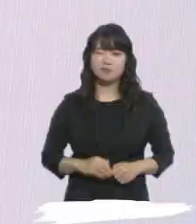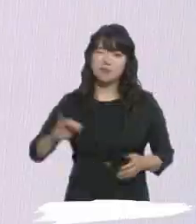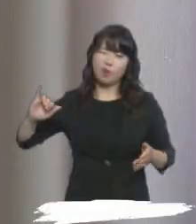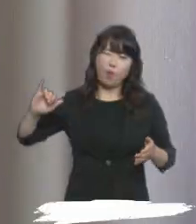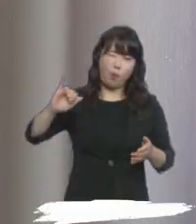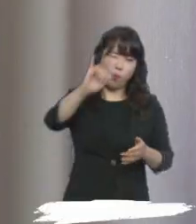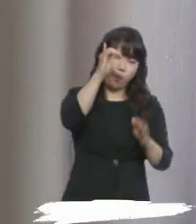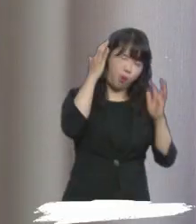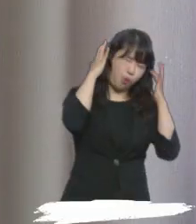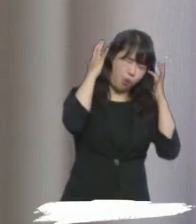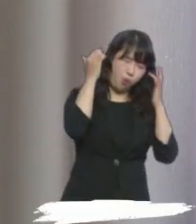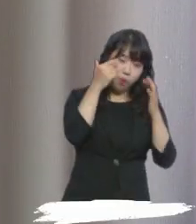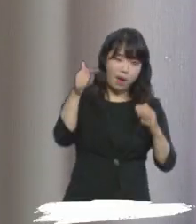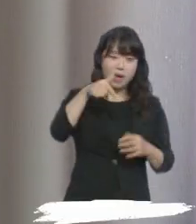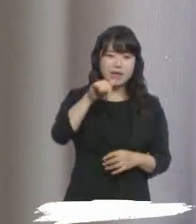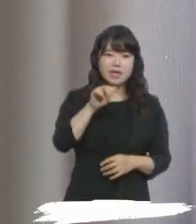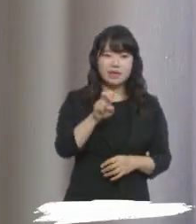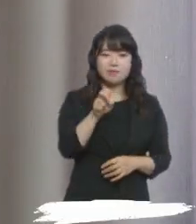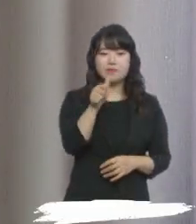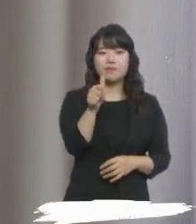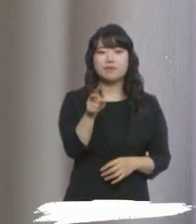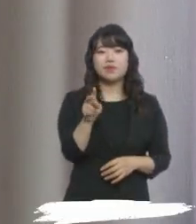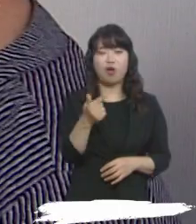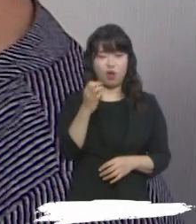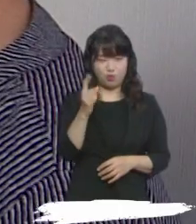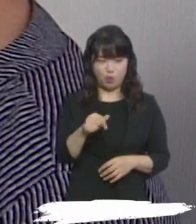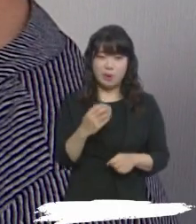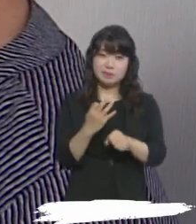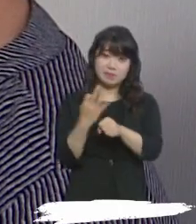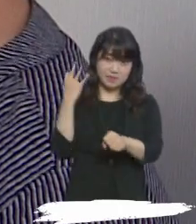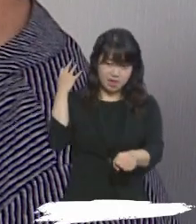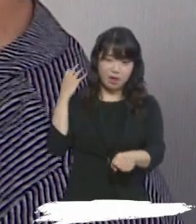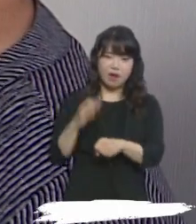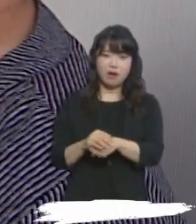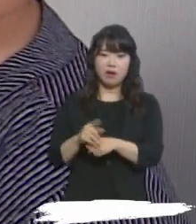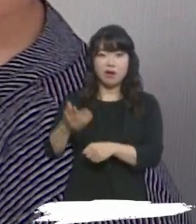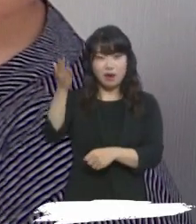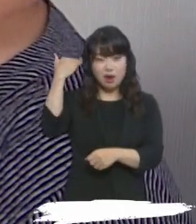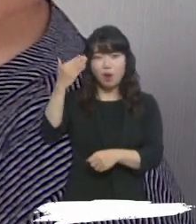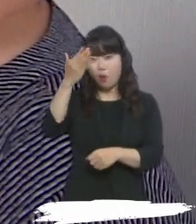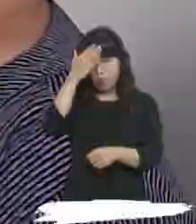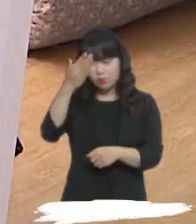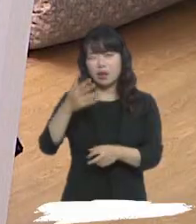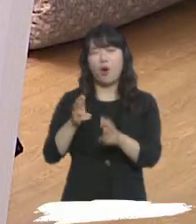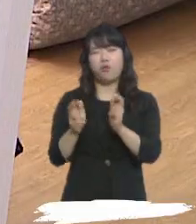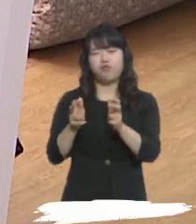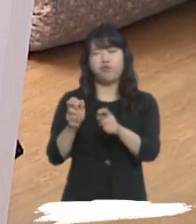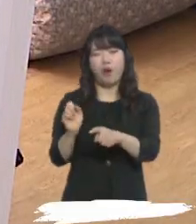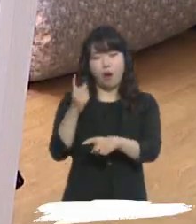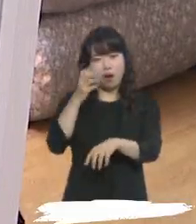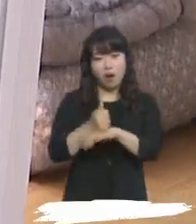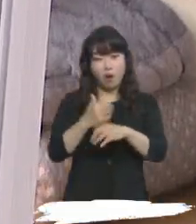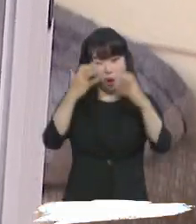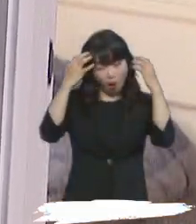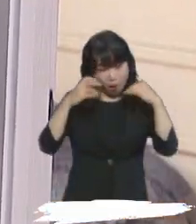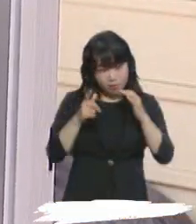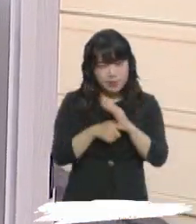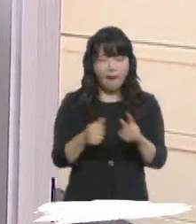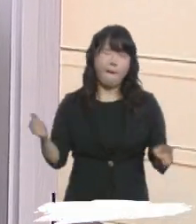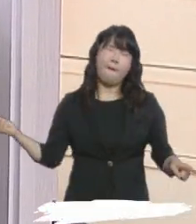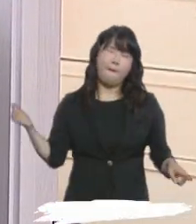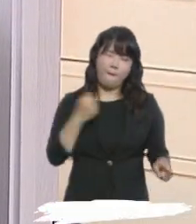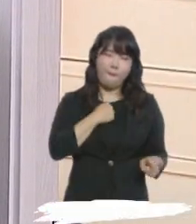항공기 소음 피해 주민인 김현옥 씨. 14년 전 공항공사가 설치해준 에어컨 때문에 여름만 되면